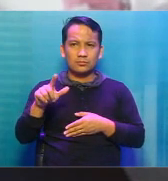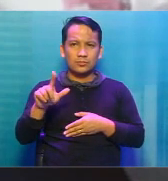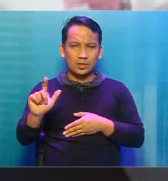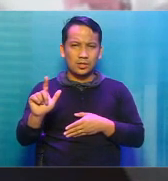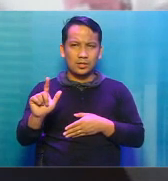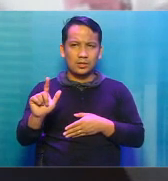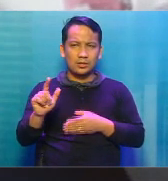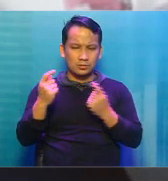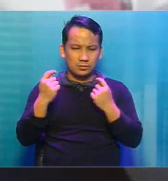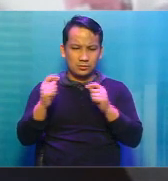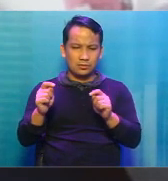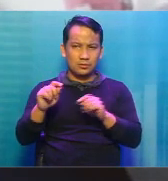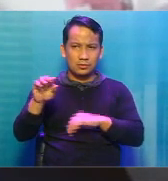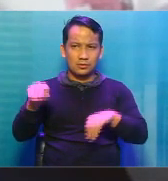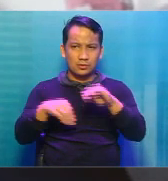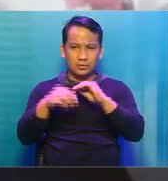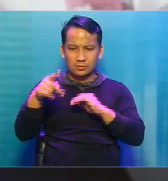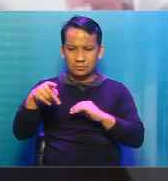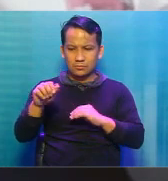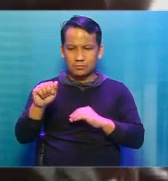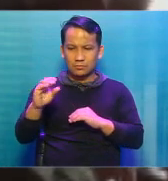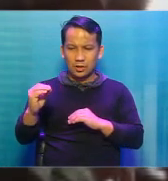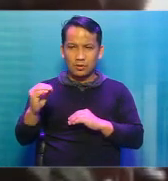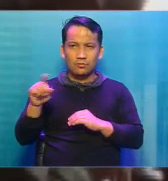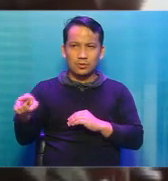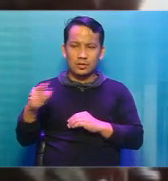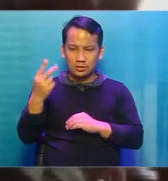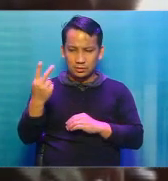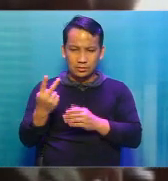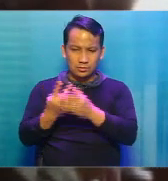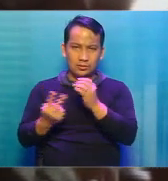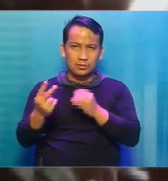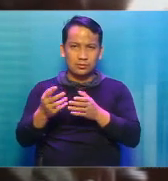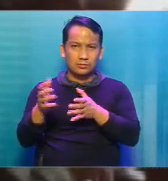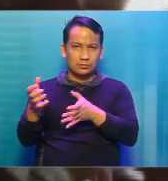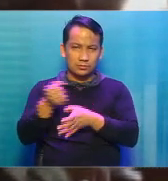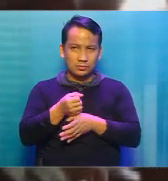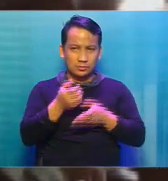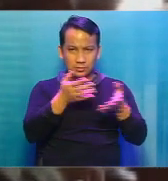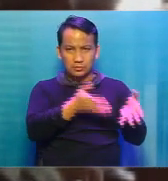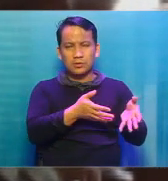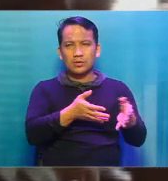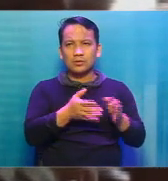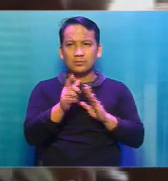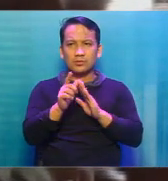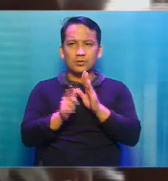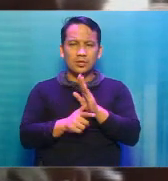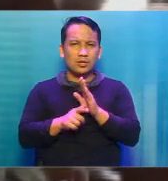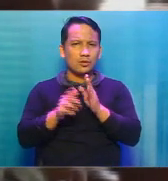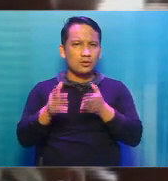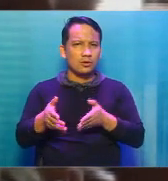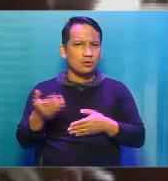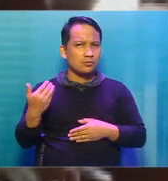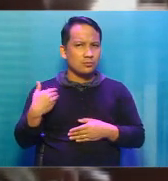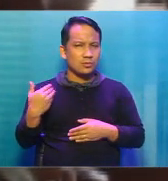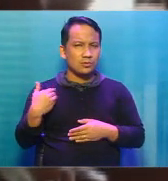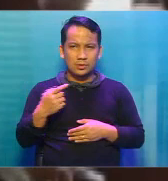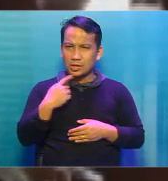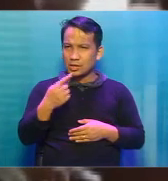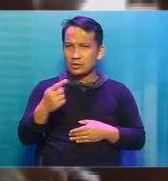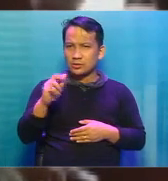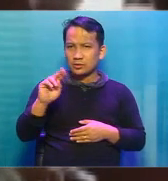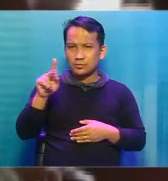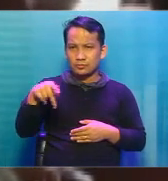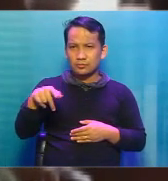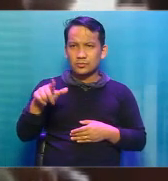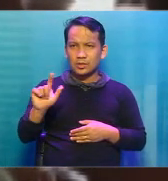mga naging tangka na raw ang PAO na kumbinsihin ang dalawang AITA na bitawan sila bilang kanilang abogado. Pero hindi pa nasasabi ng